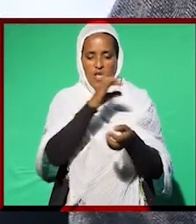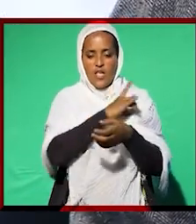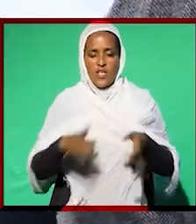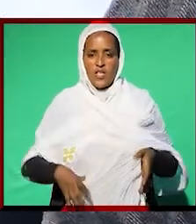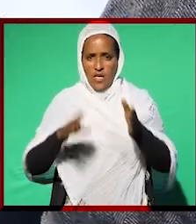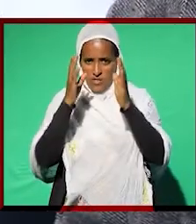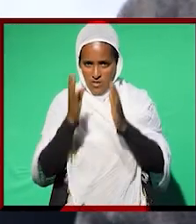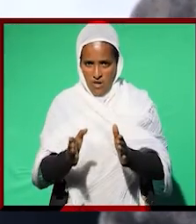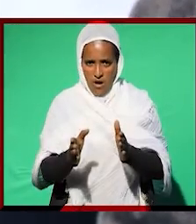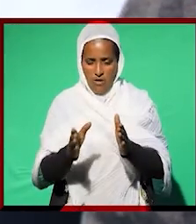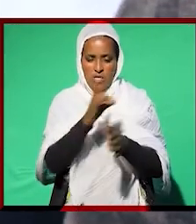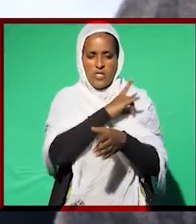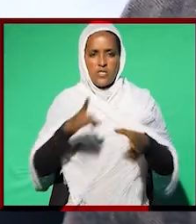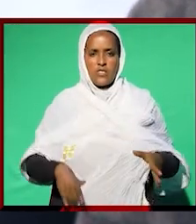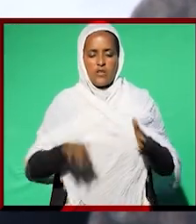ነው።